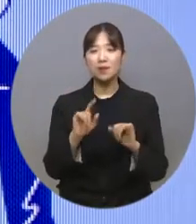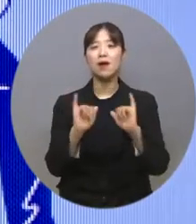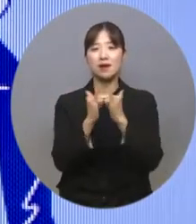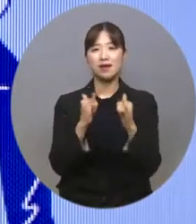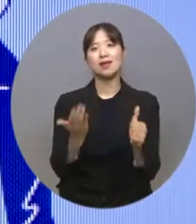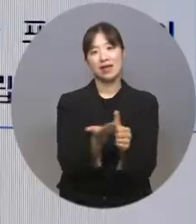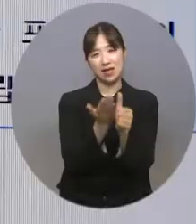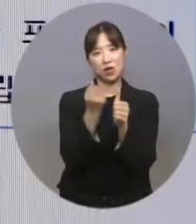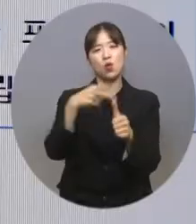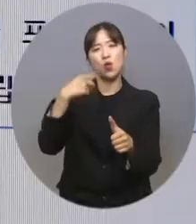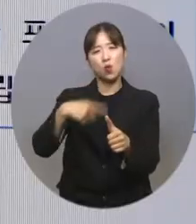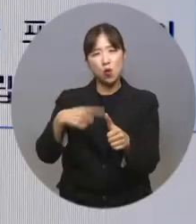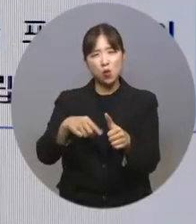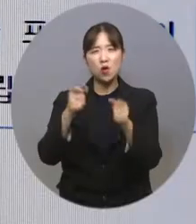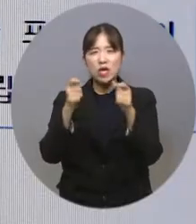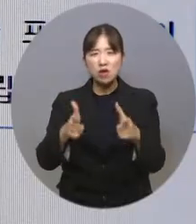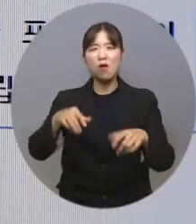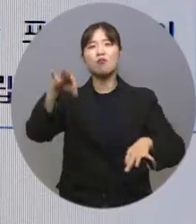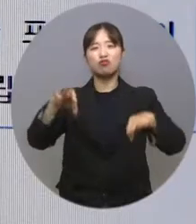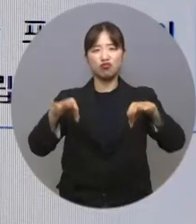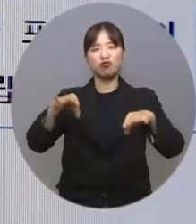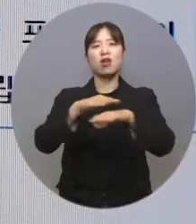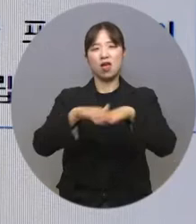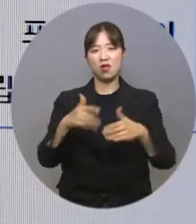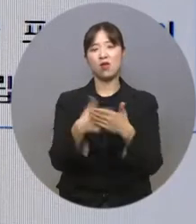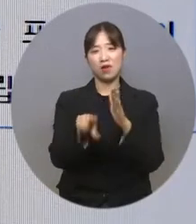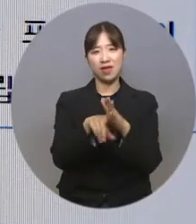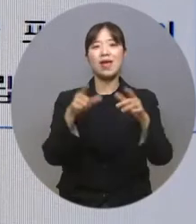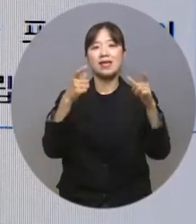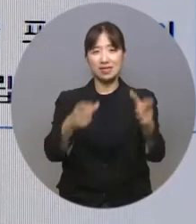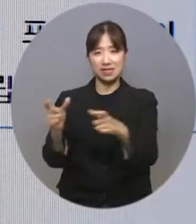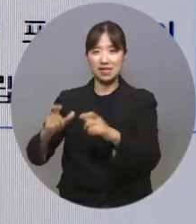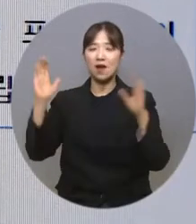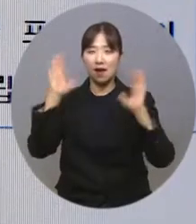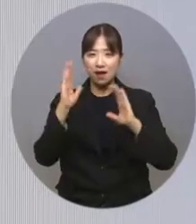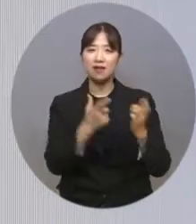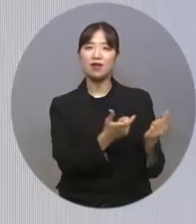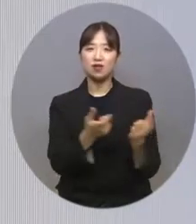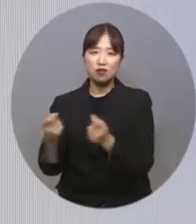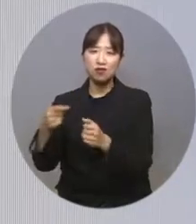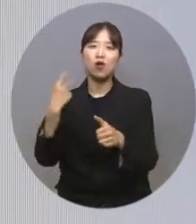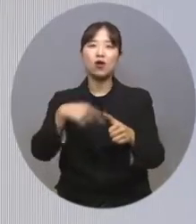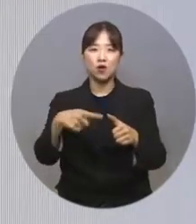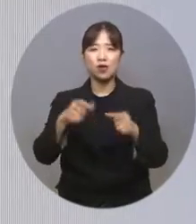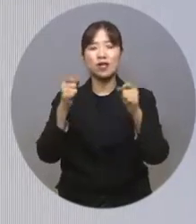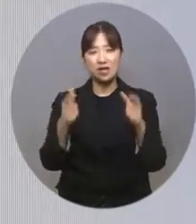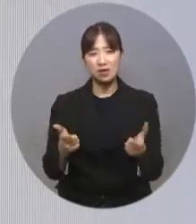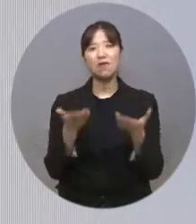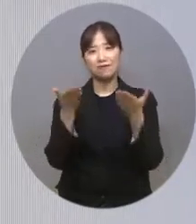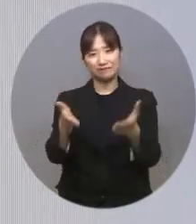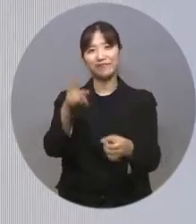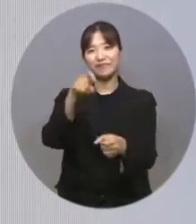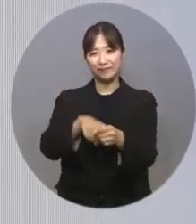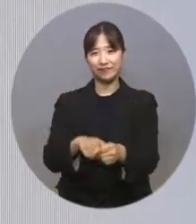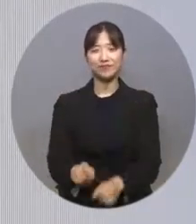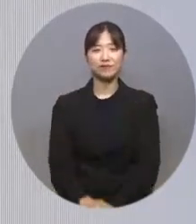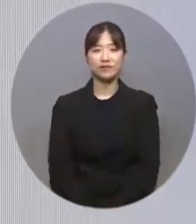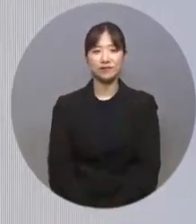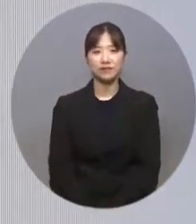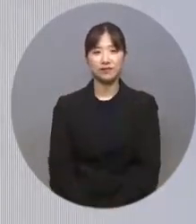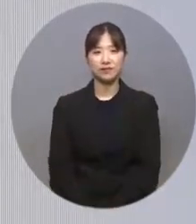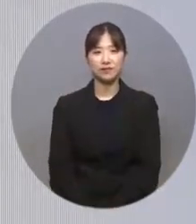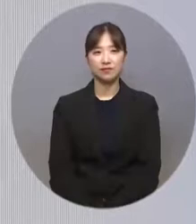기회 불균형 해소 차원에서 지역의 학생들에게 균등한 교육 기회를 제공하는 장학 프로그램 입니다